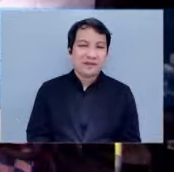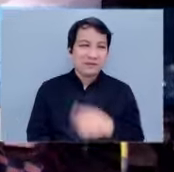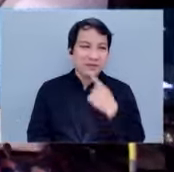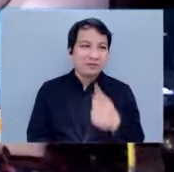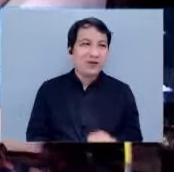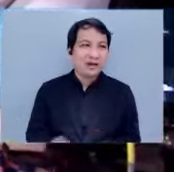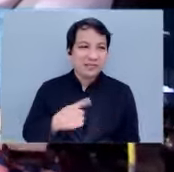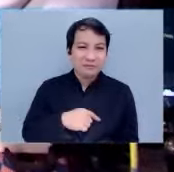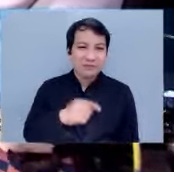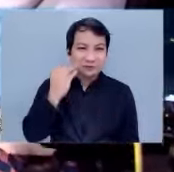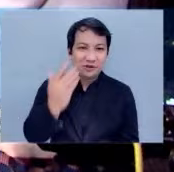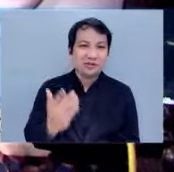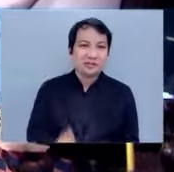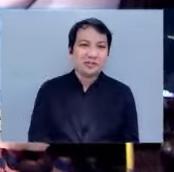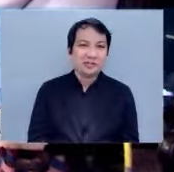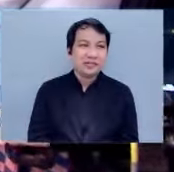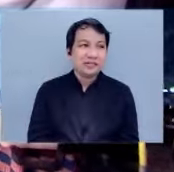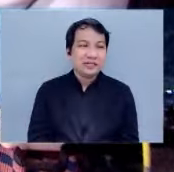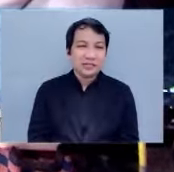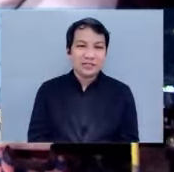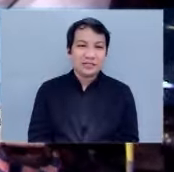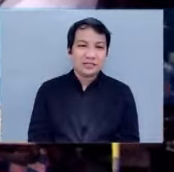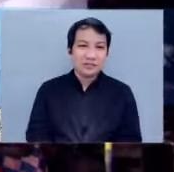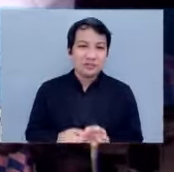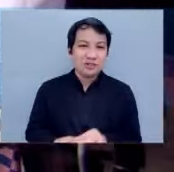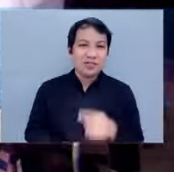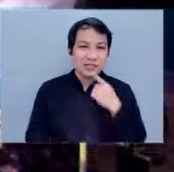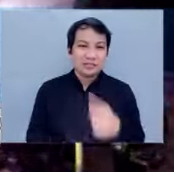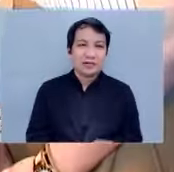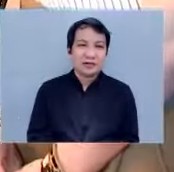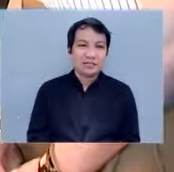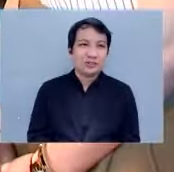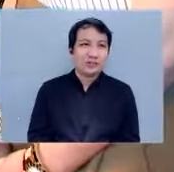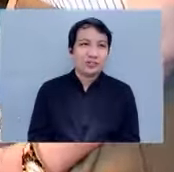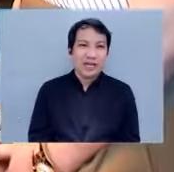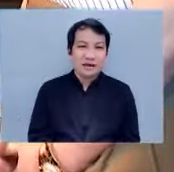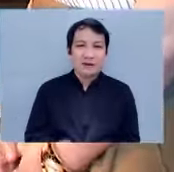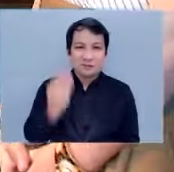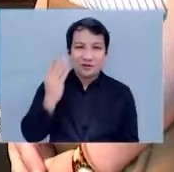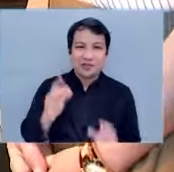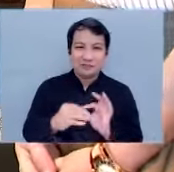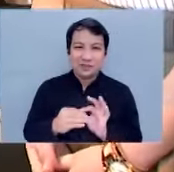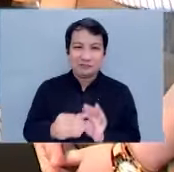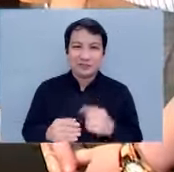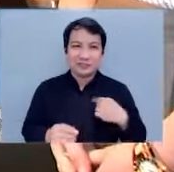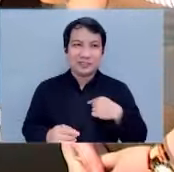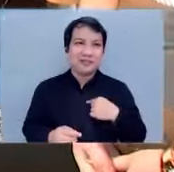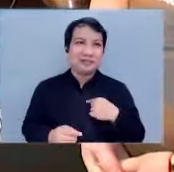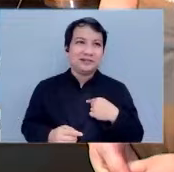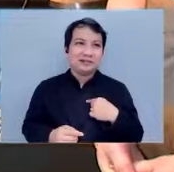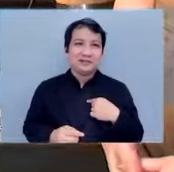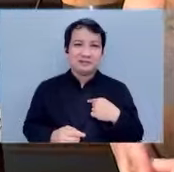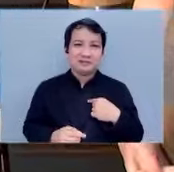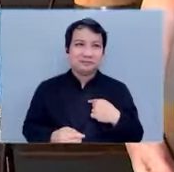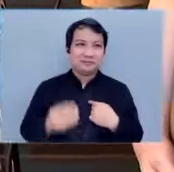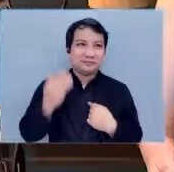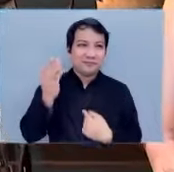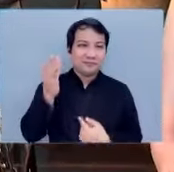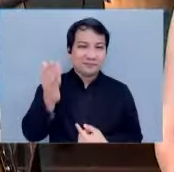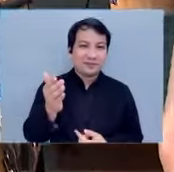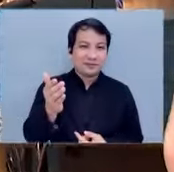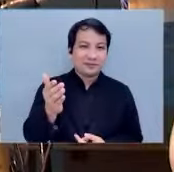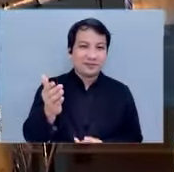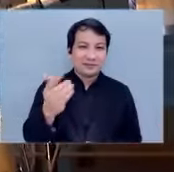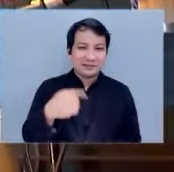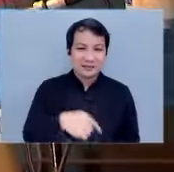nagtuturoan kami ni Miguel. Kasi nung 2020, tumira kami sa isang bahay. Tapos gumawa kami ng series of mga